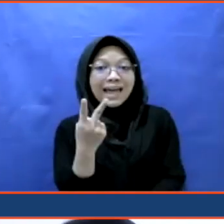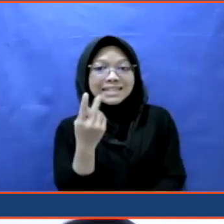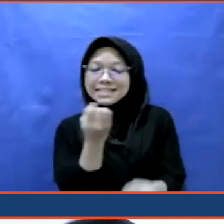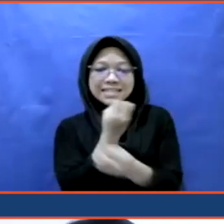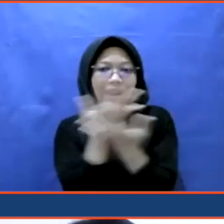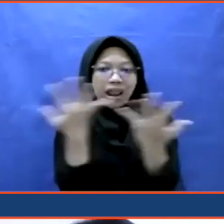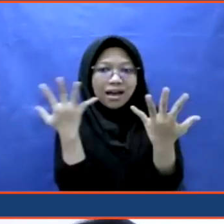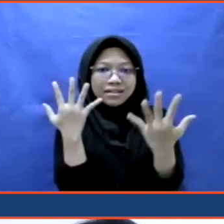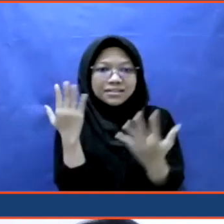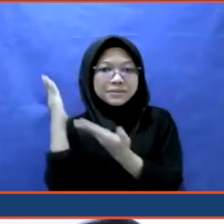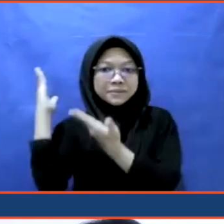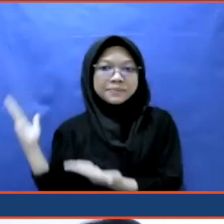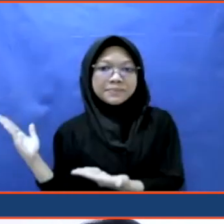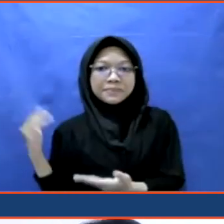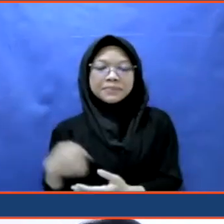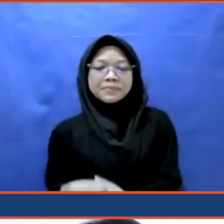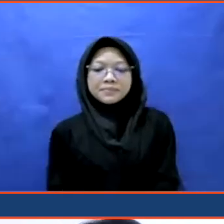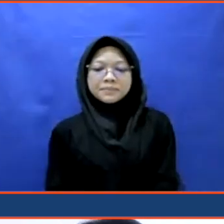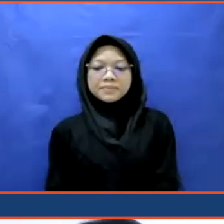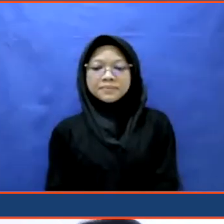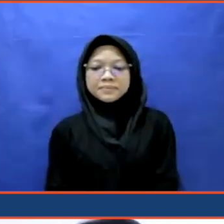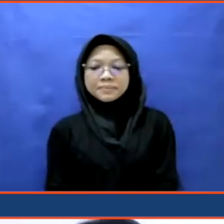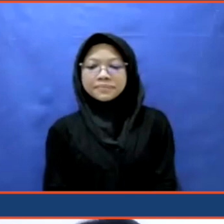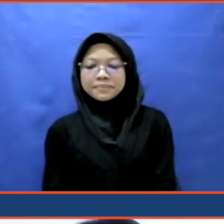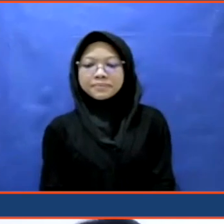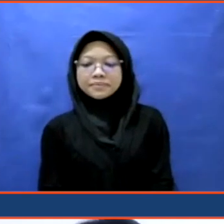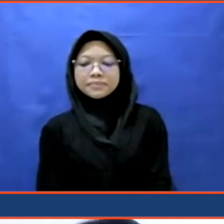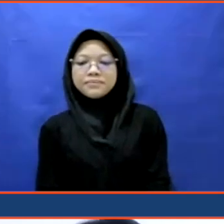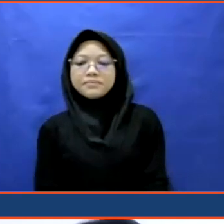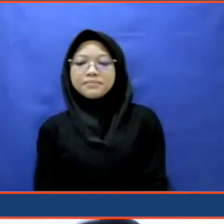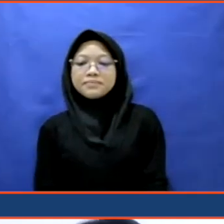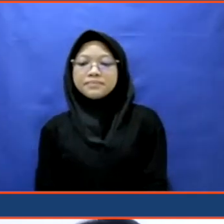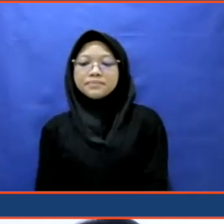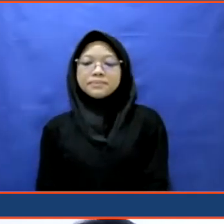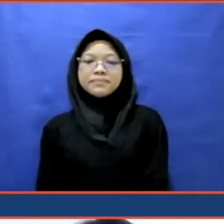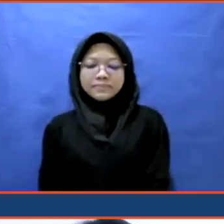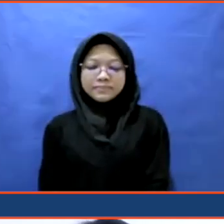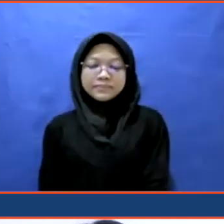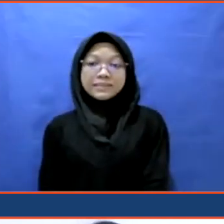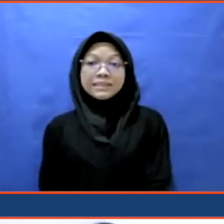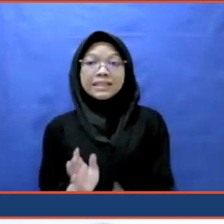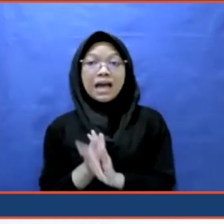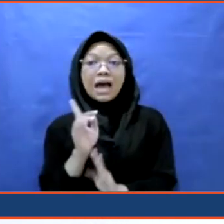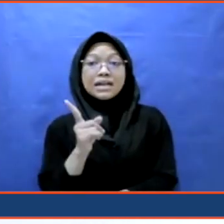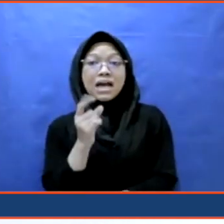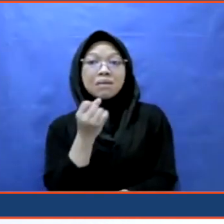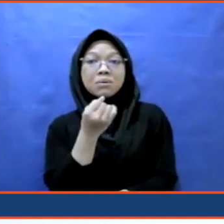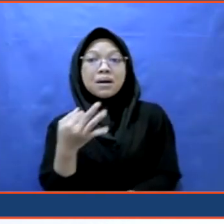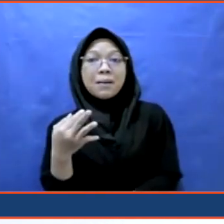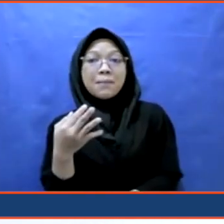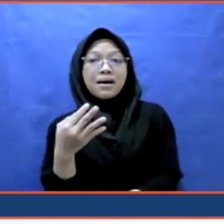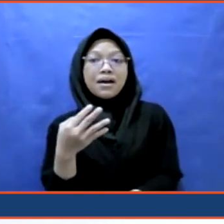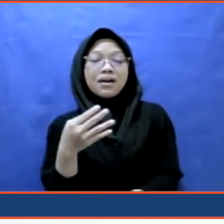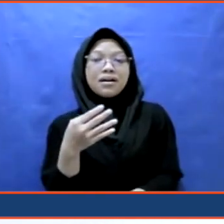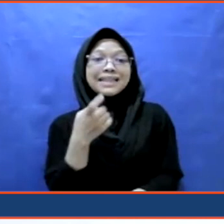sini ini Om Beberapa elemen dari sastra ya yang